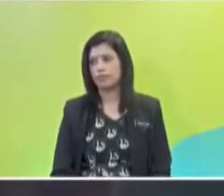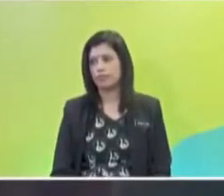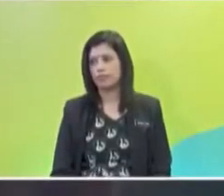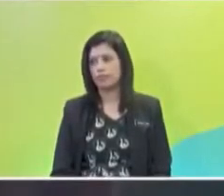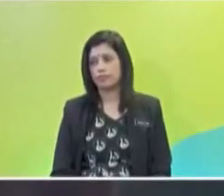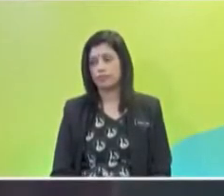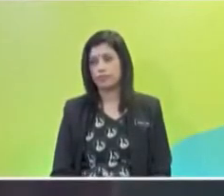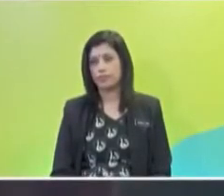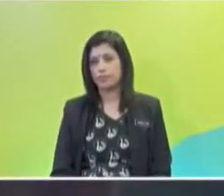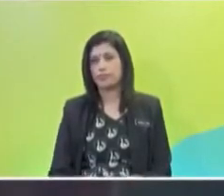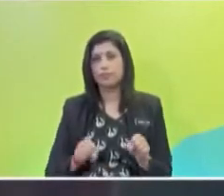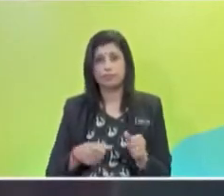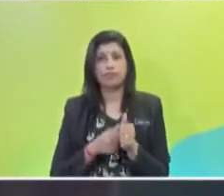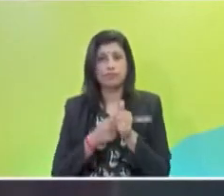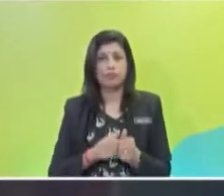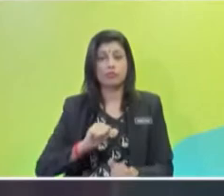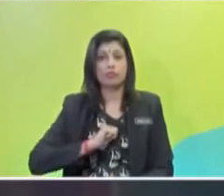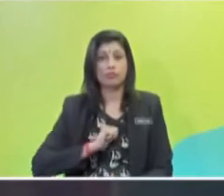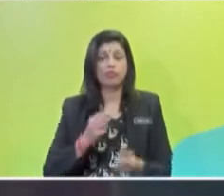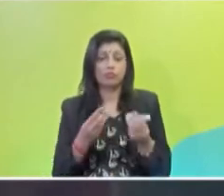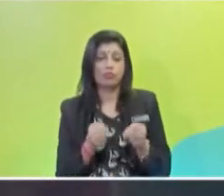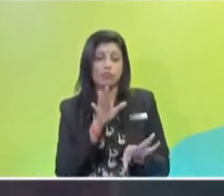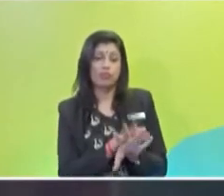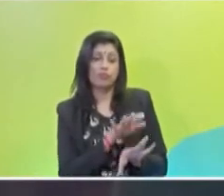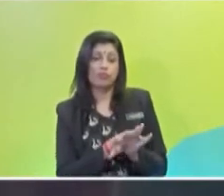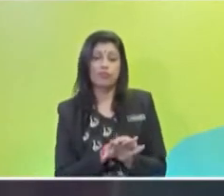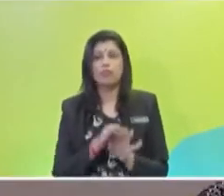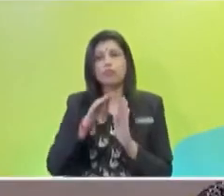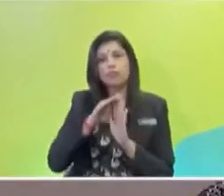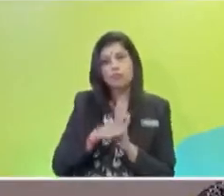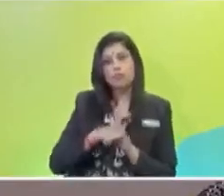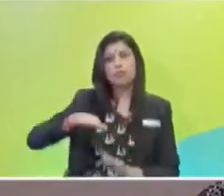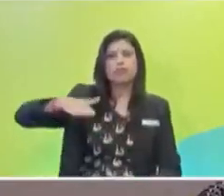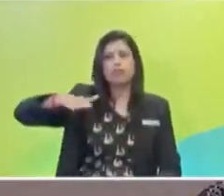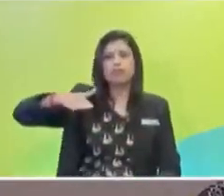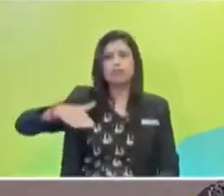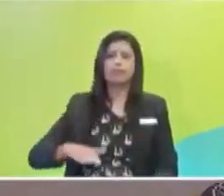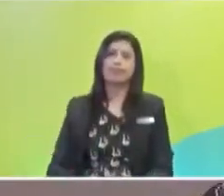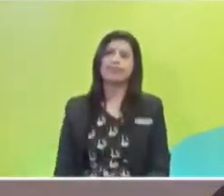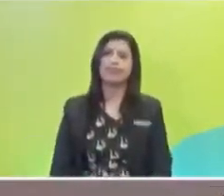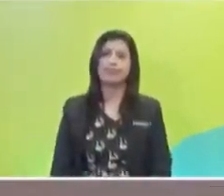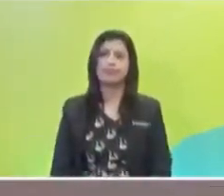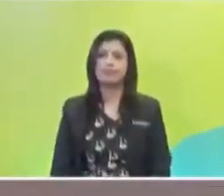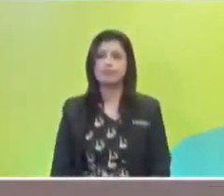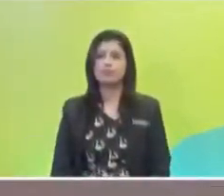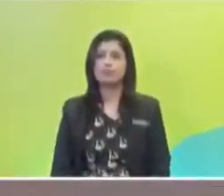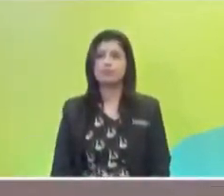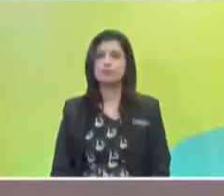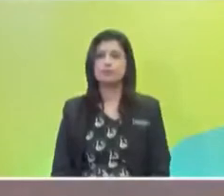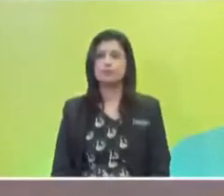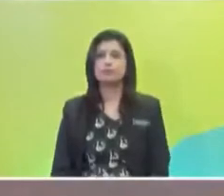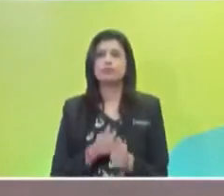Istimewa. Cita rasa Abang Din. Lepas ni cikgu nak buat rojak buah Abang Din. Ikut selera